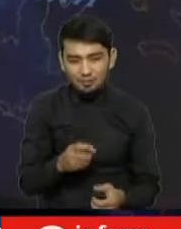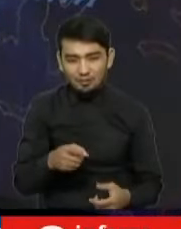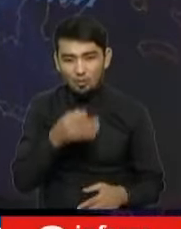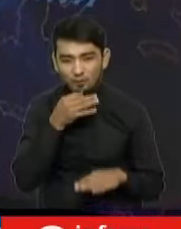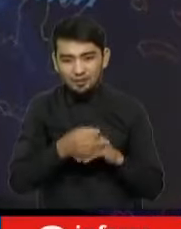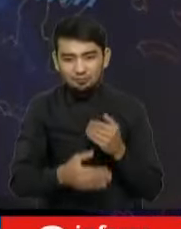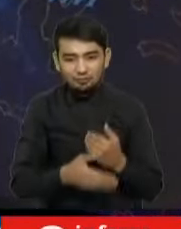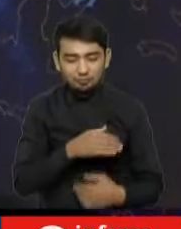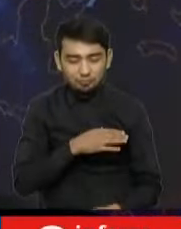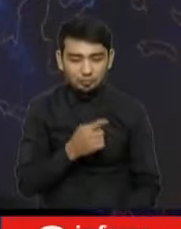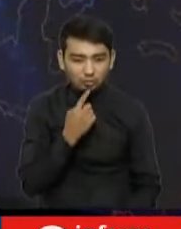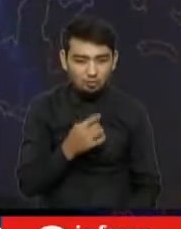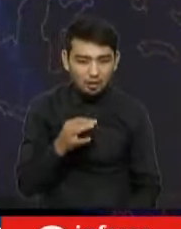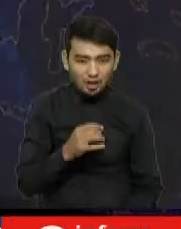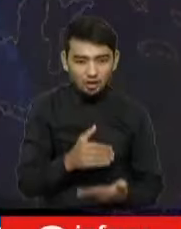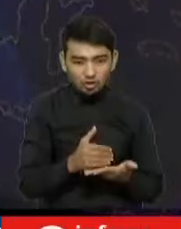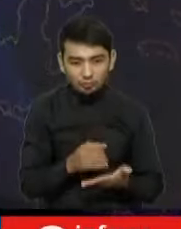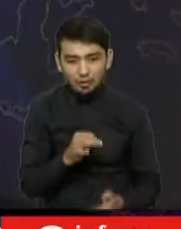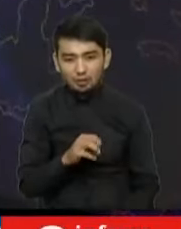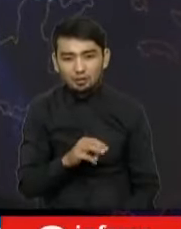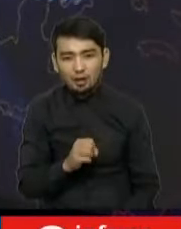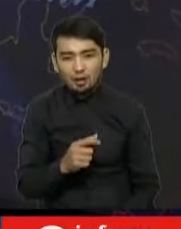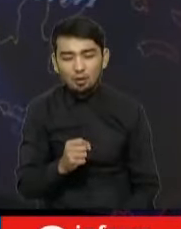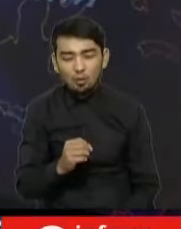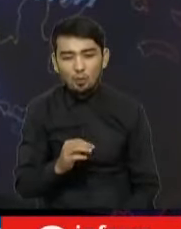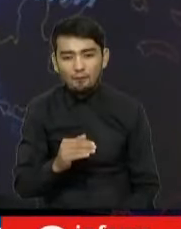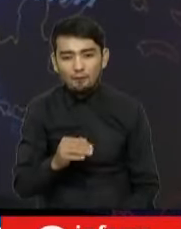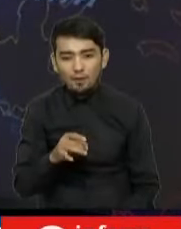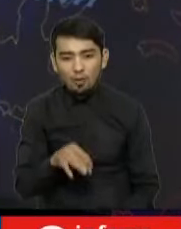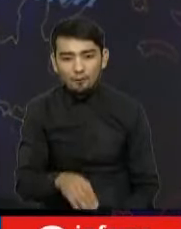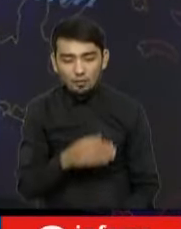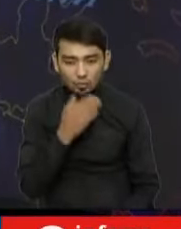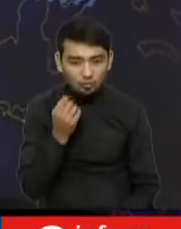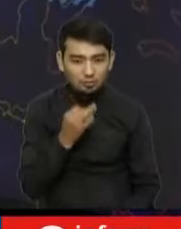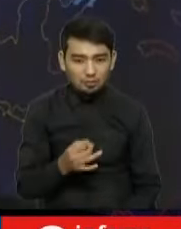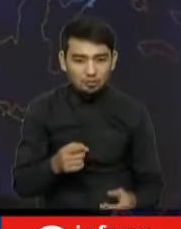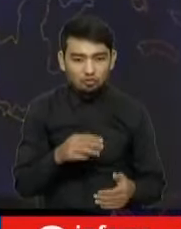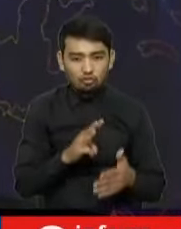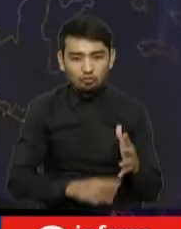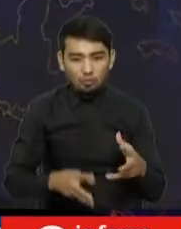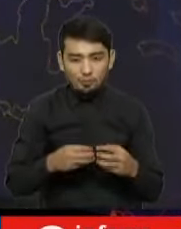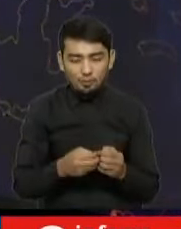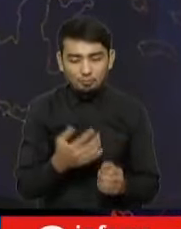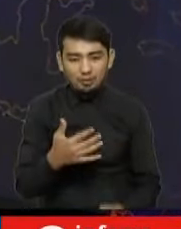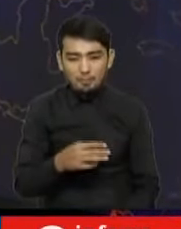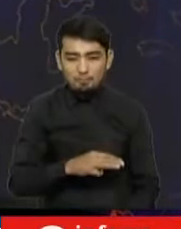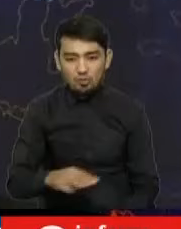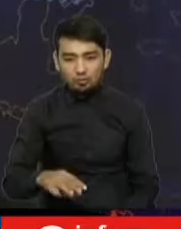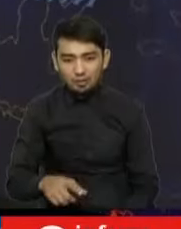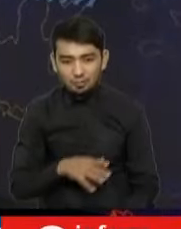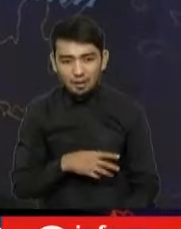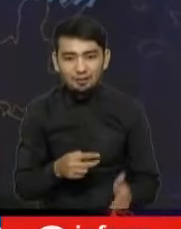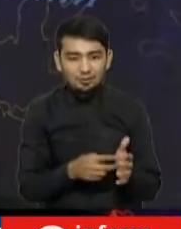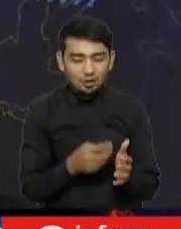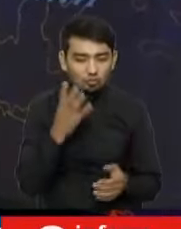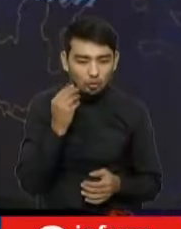несоблюдение режима труда и отсутствие тахографа. Общая сумма штрафов составила около 50 миллионов тенге. Только цифра эта может